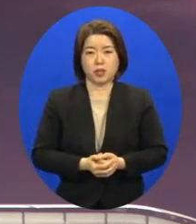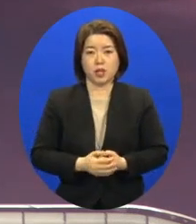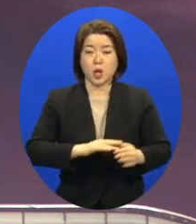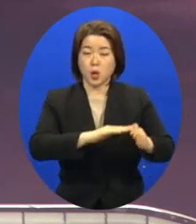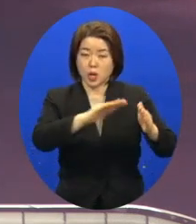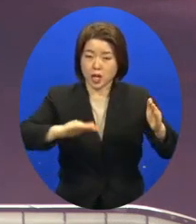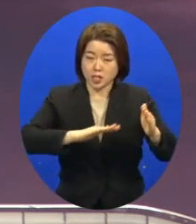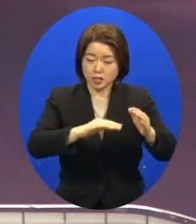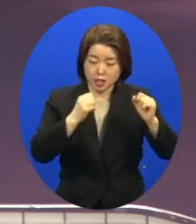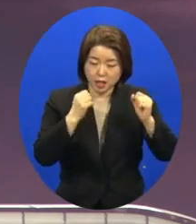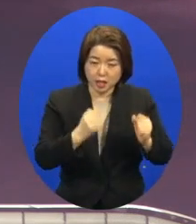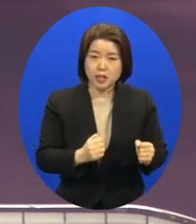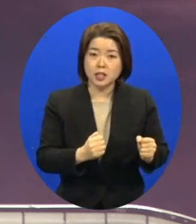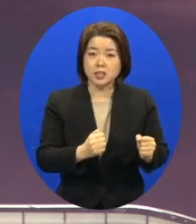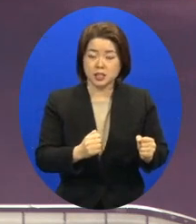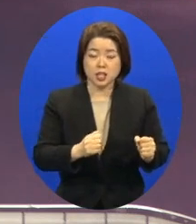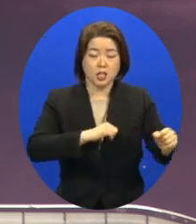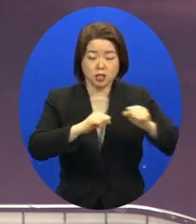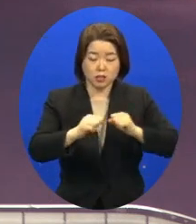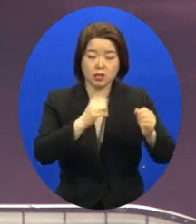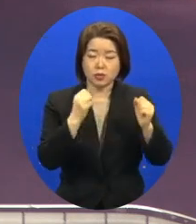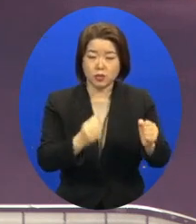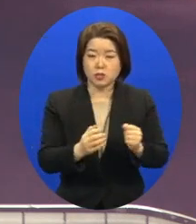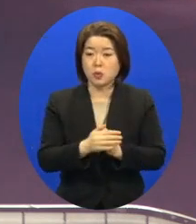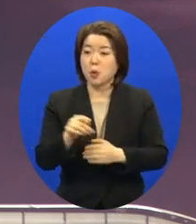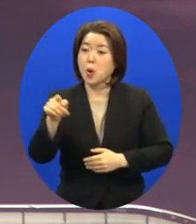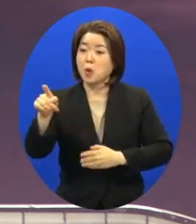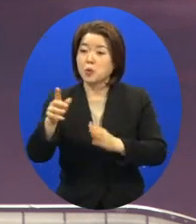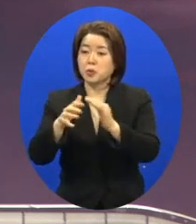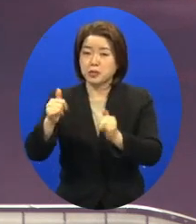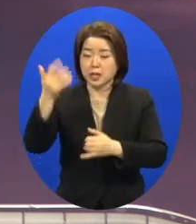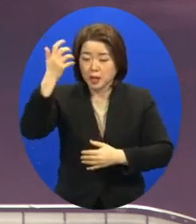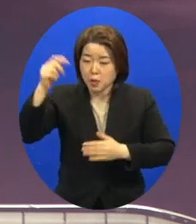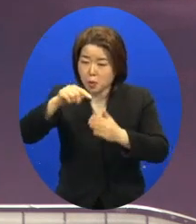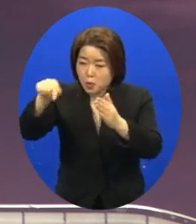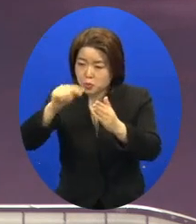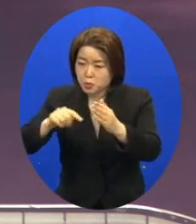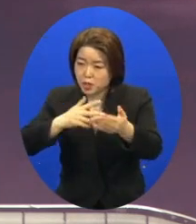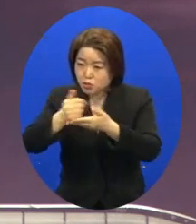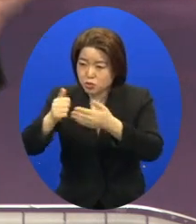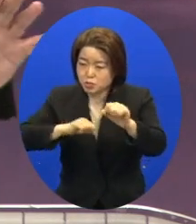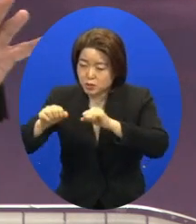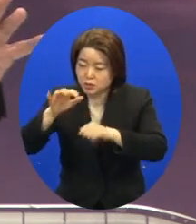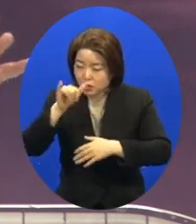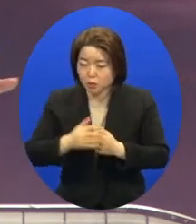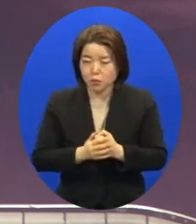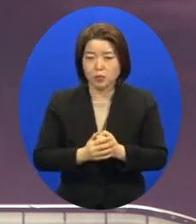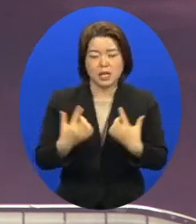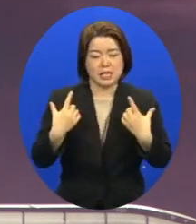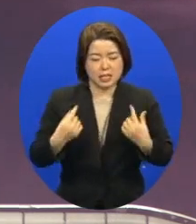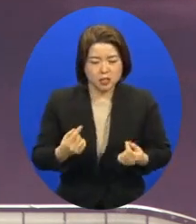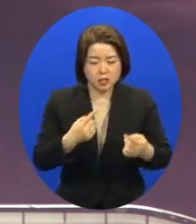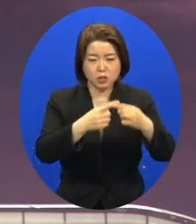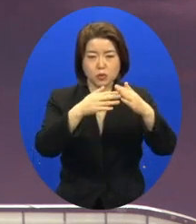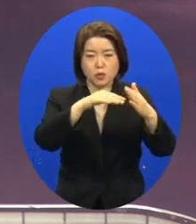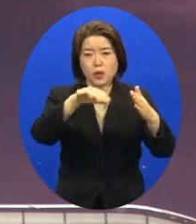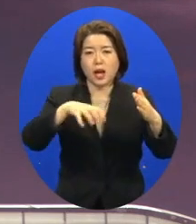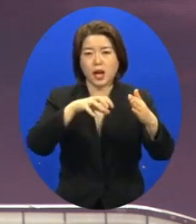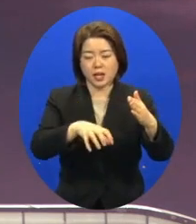주님이 역사하고 계시고 여전히 저 사람 영혼 속에 주님이 역사하고 계시고 여전히 우리 교회 안에 주님이